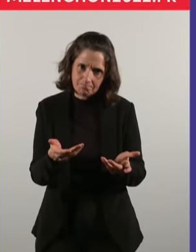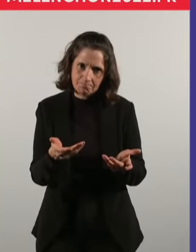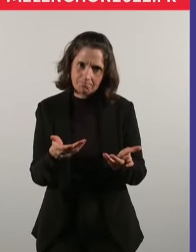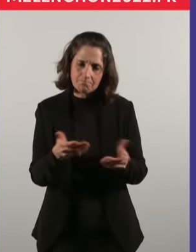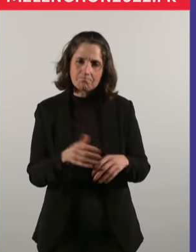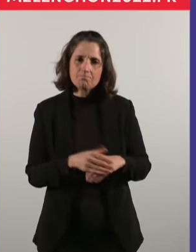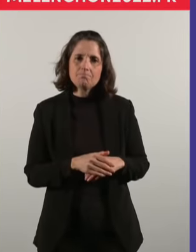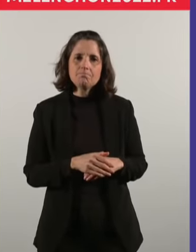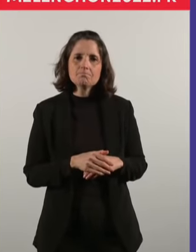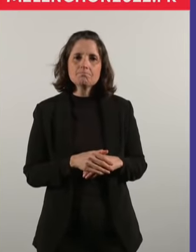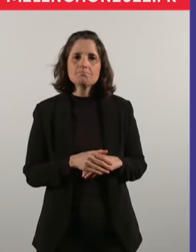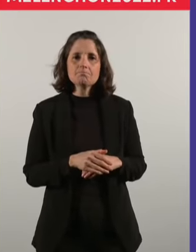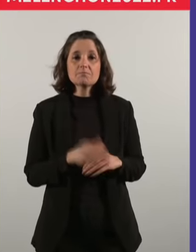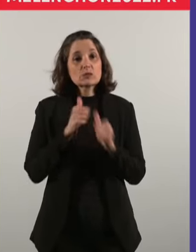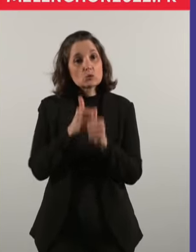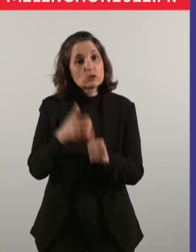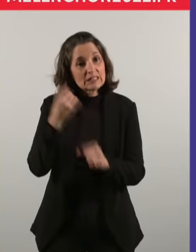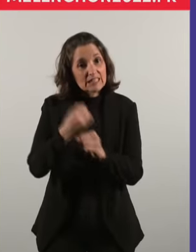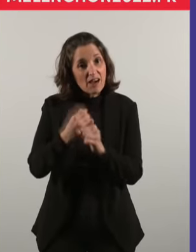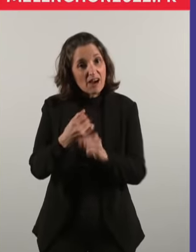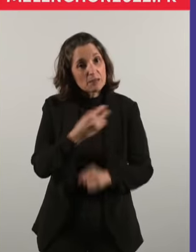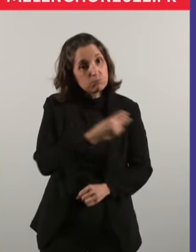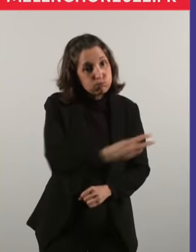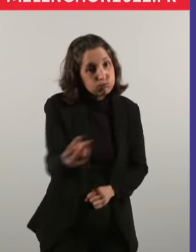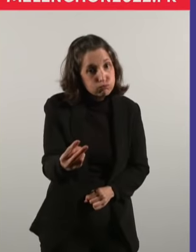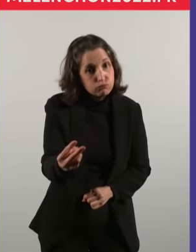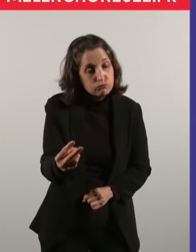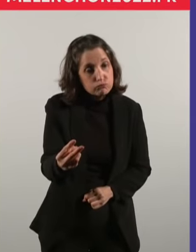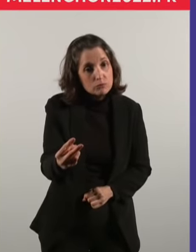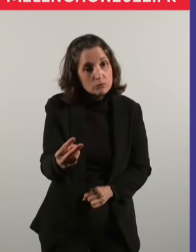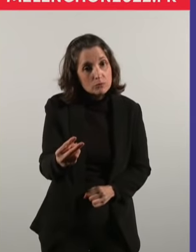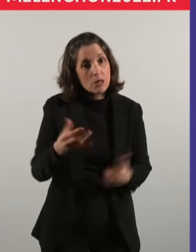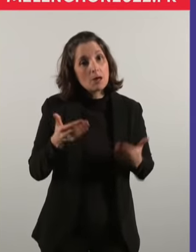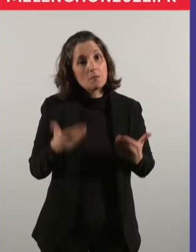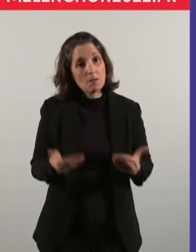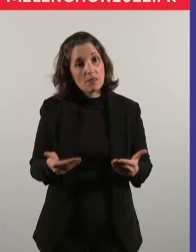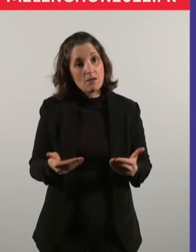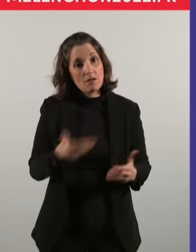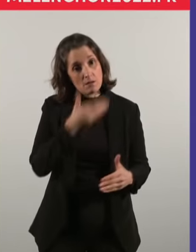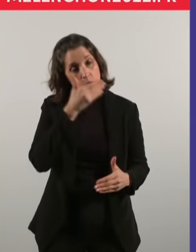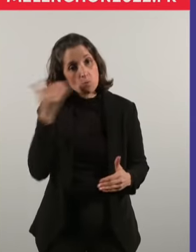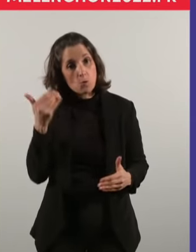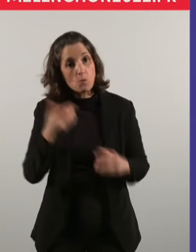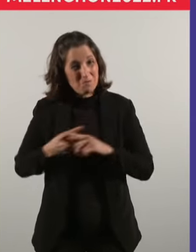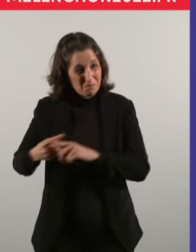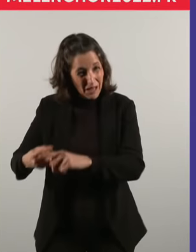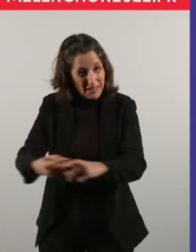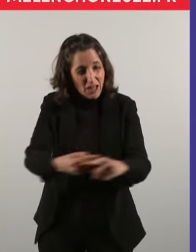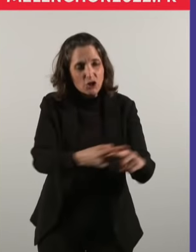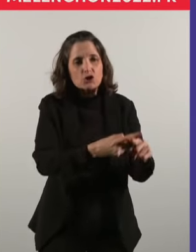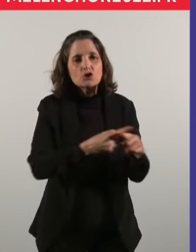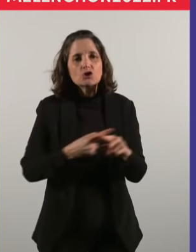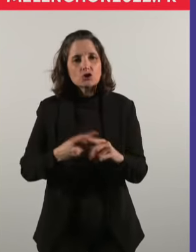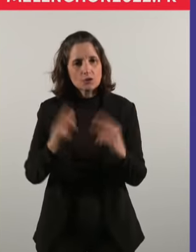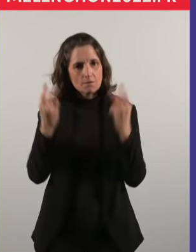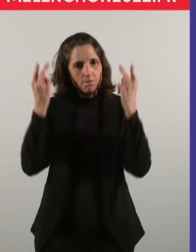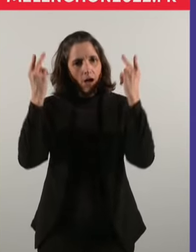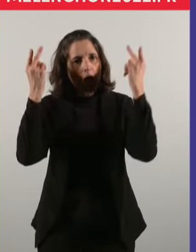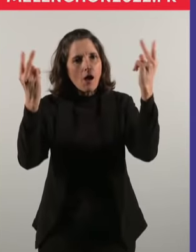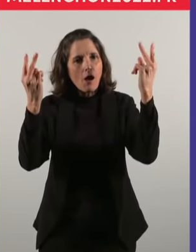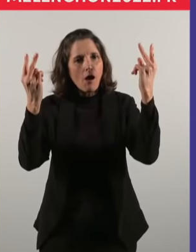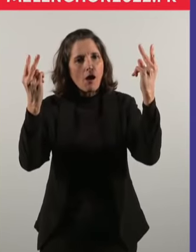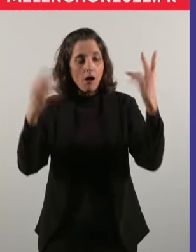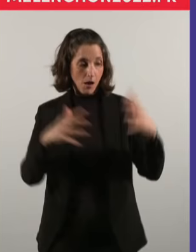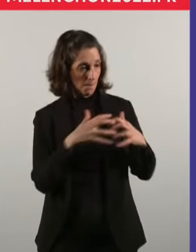travail. Il est temps que cela soit réparti sur tous et qu'enfin la machine produise l'effet qu'on attend